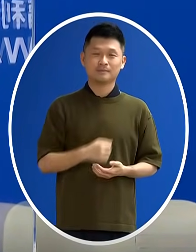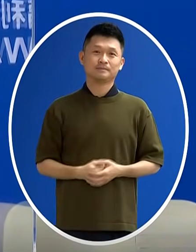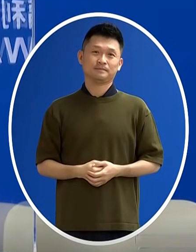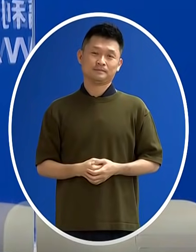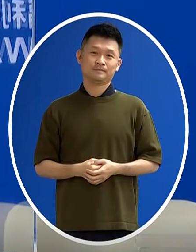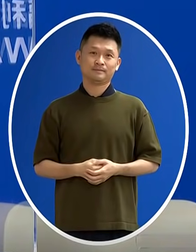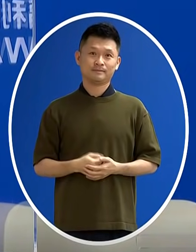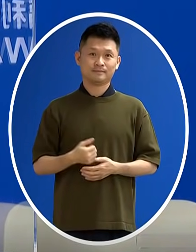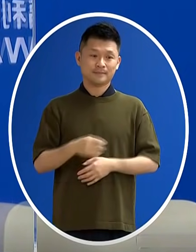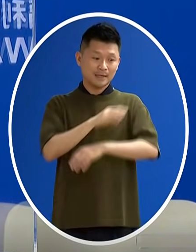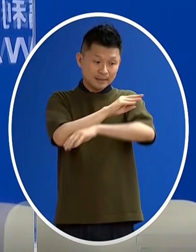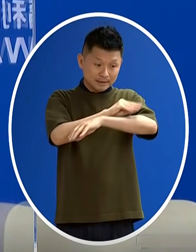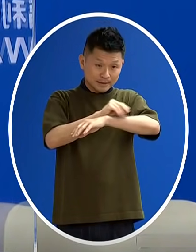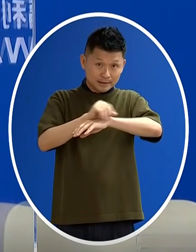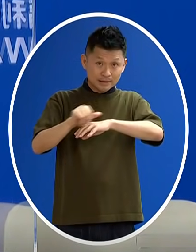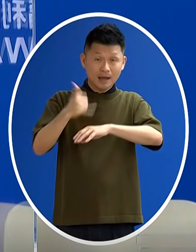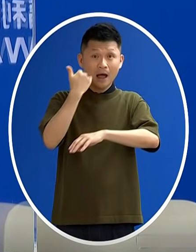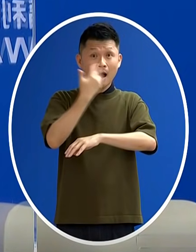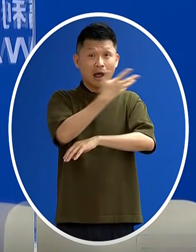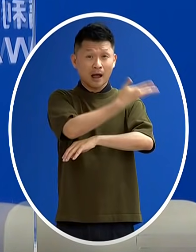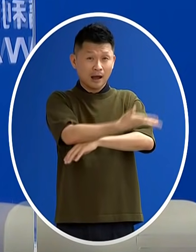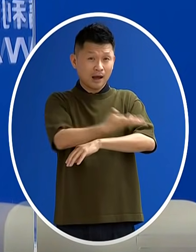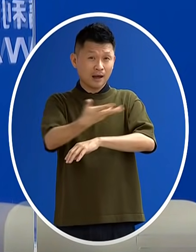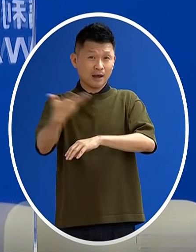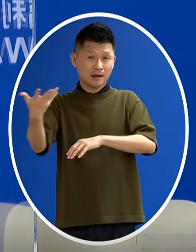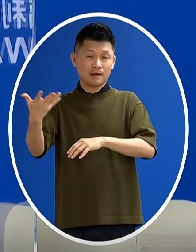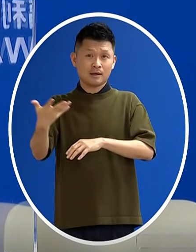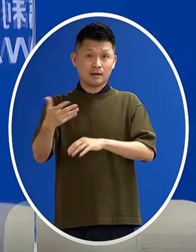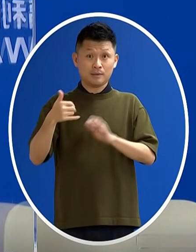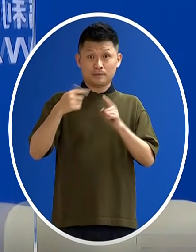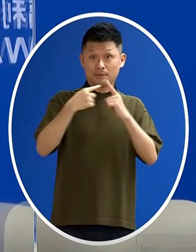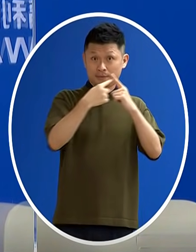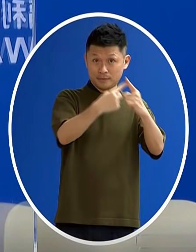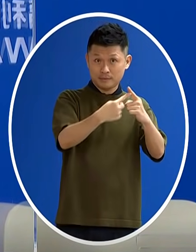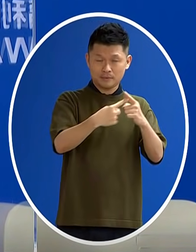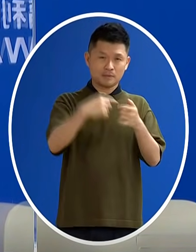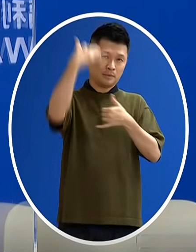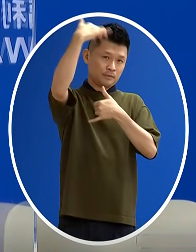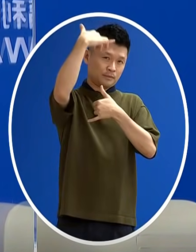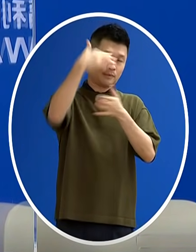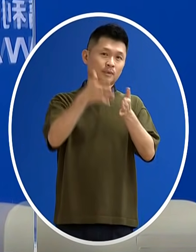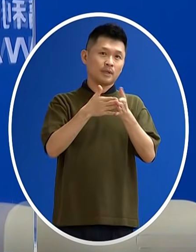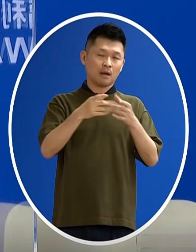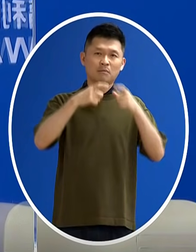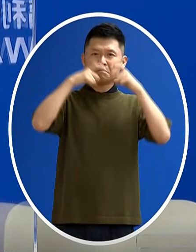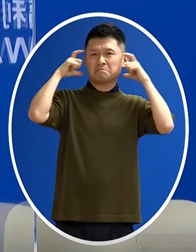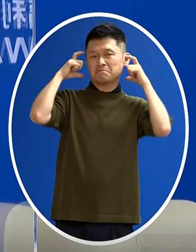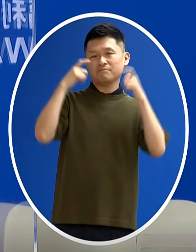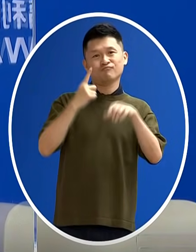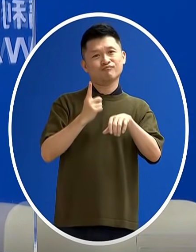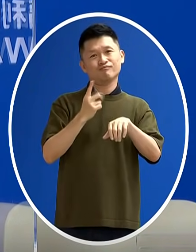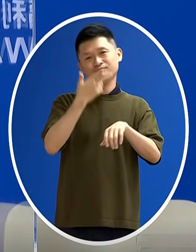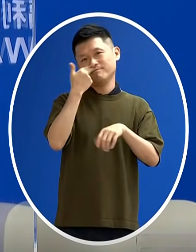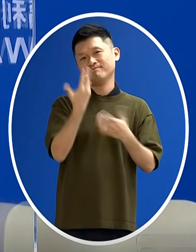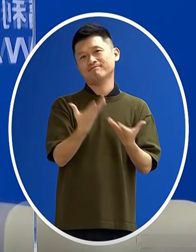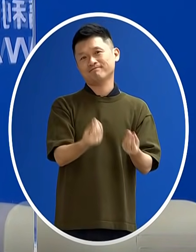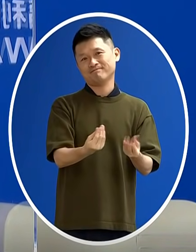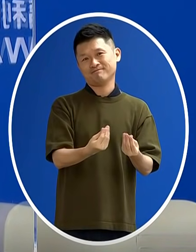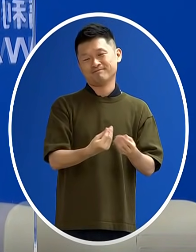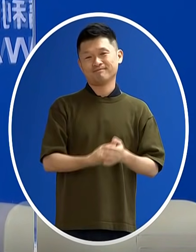到沙滩跟海水浴场，因为都需要淋浴啊，那在佩戴口罩上也比较不方便。那